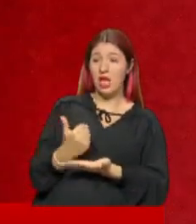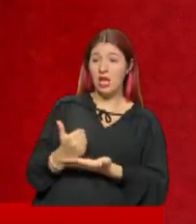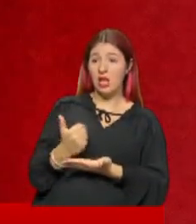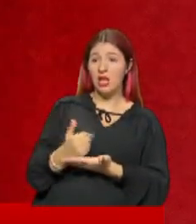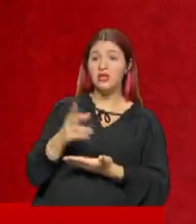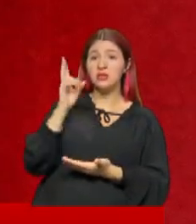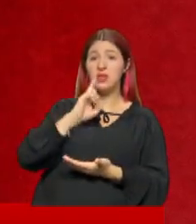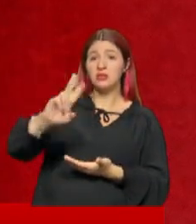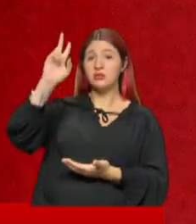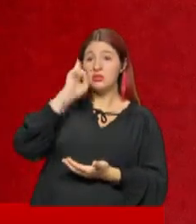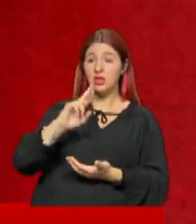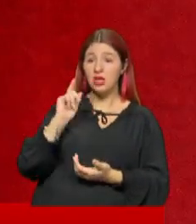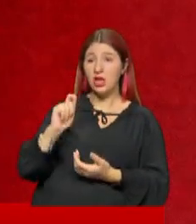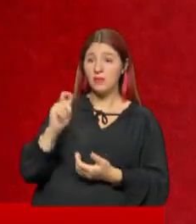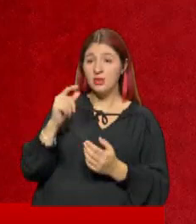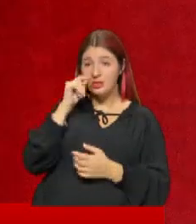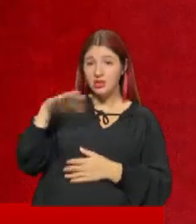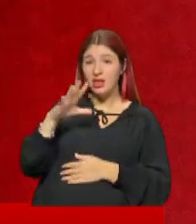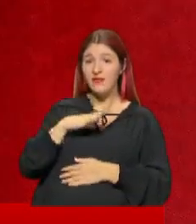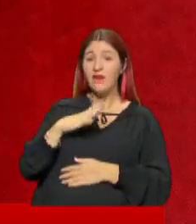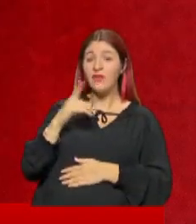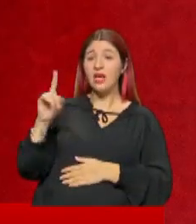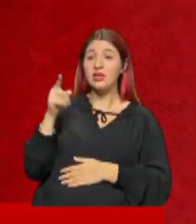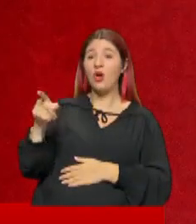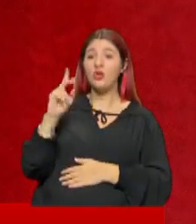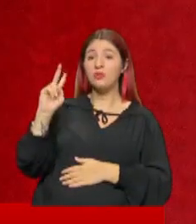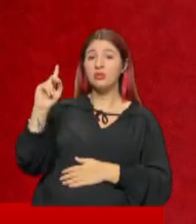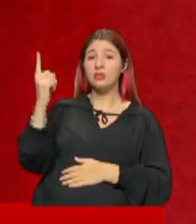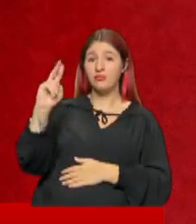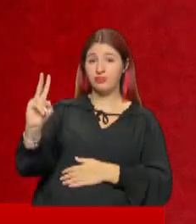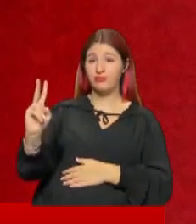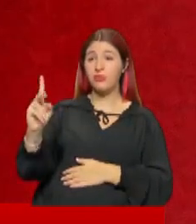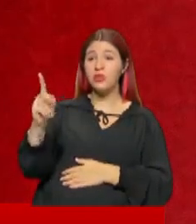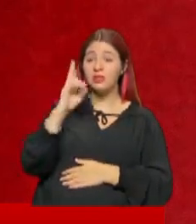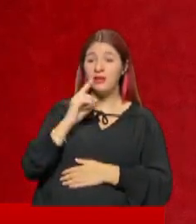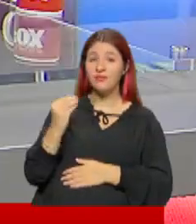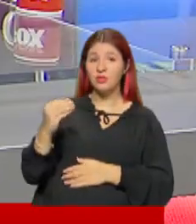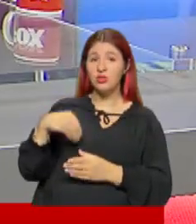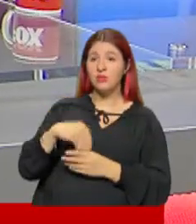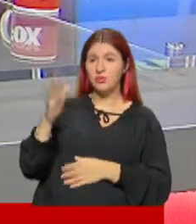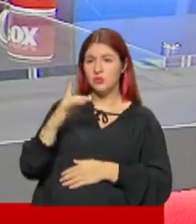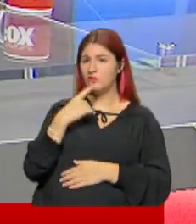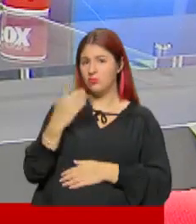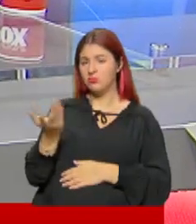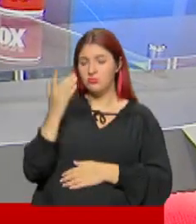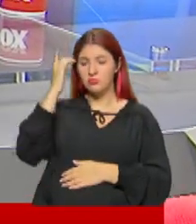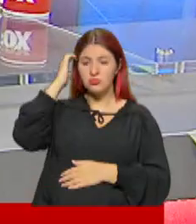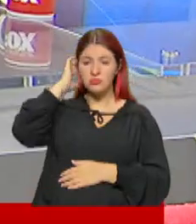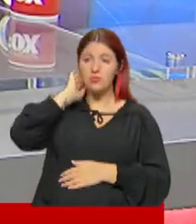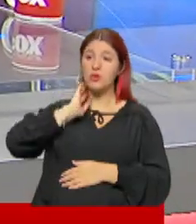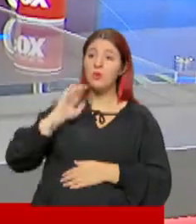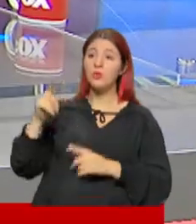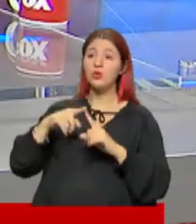gelirlerle servetlerine servet katan insanlar var. Ve iktidar onların iktidarı. Onları zenginleştirecek. Başka bir şey söyleyeyim. Mesela bu